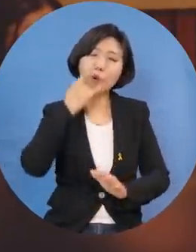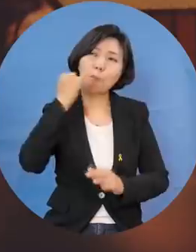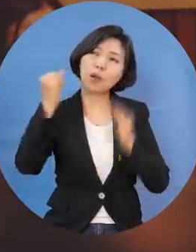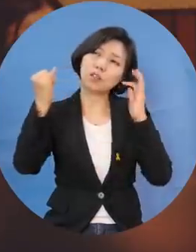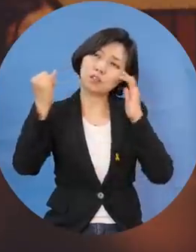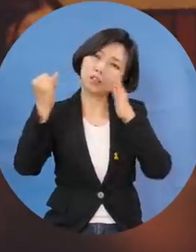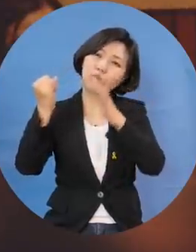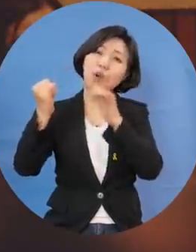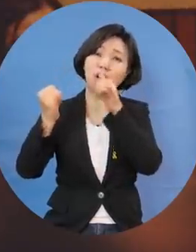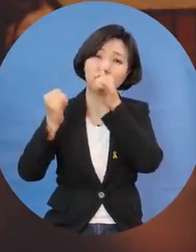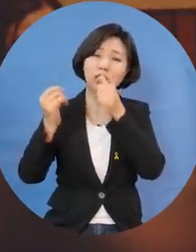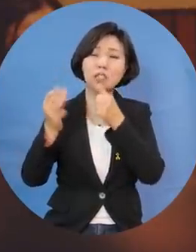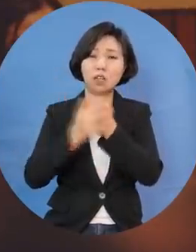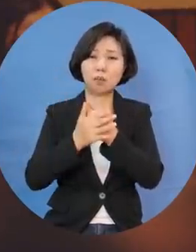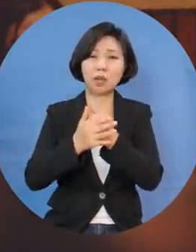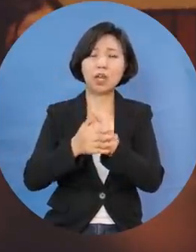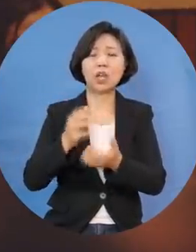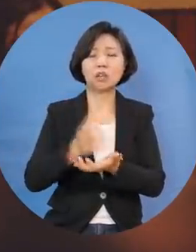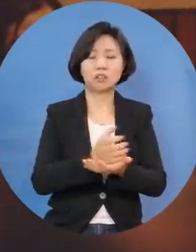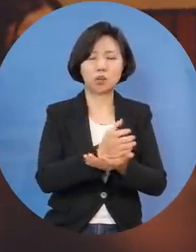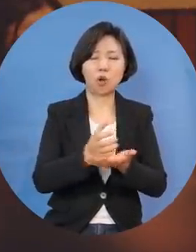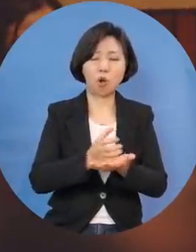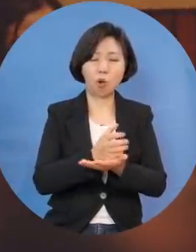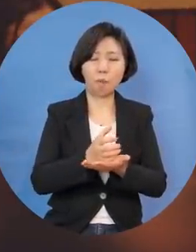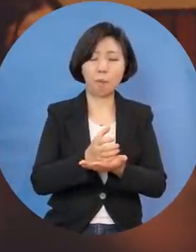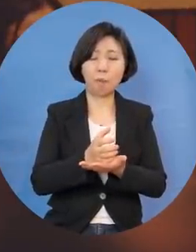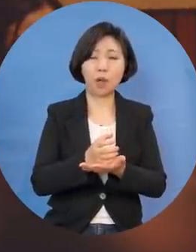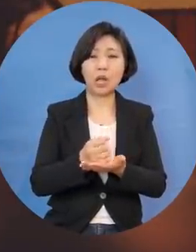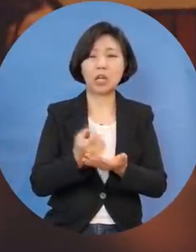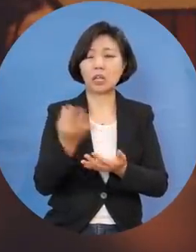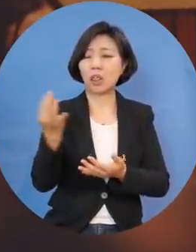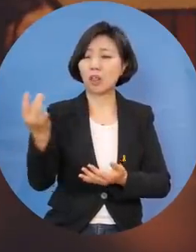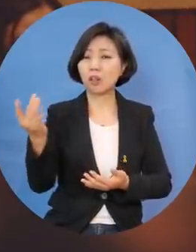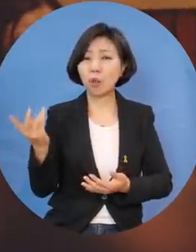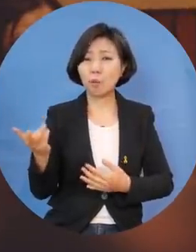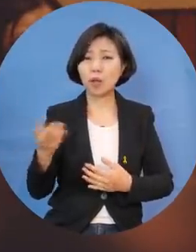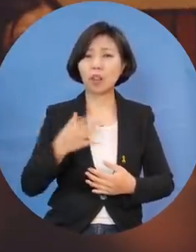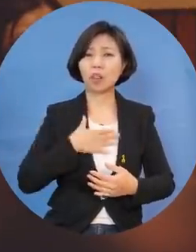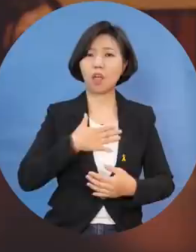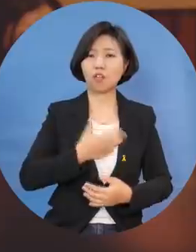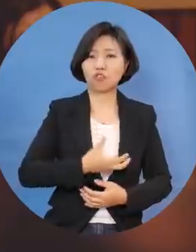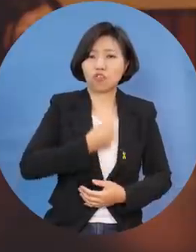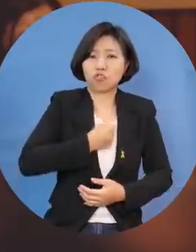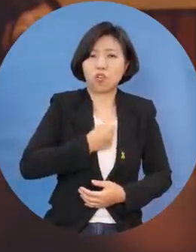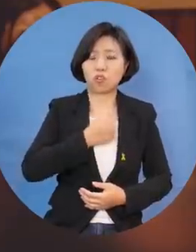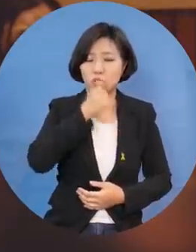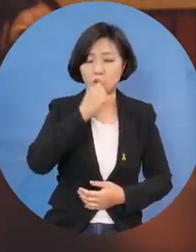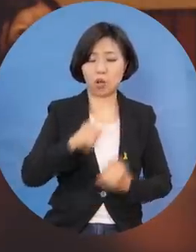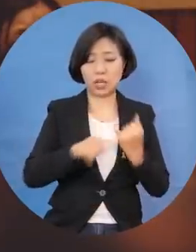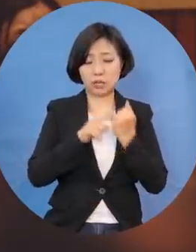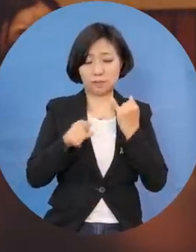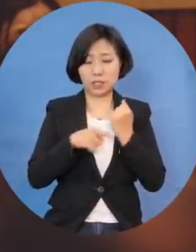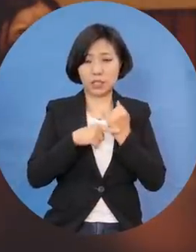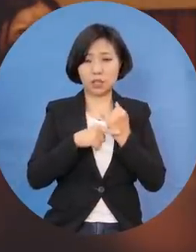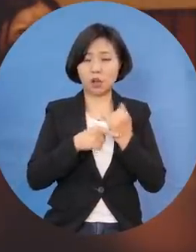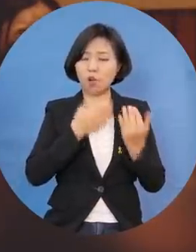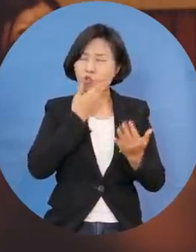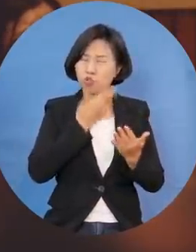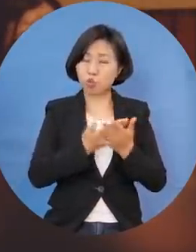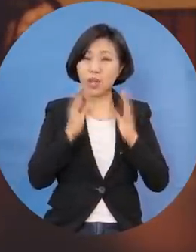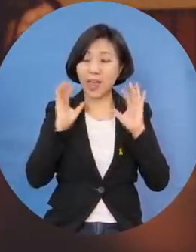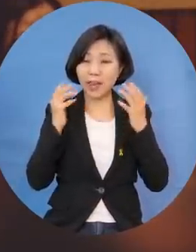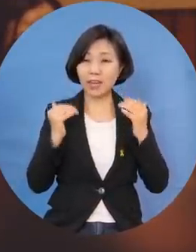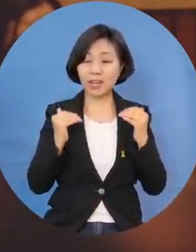그리워했기 때문에 그러한 점괘는 제 트라우마를 건드렸습니다. 어쨌거나 지금은 이렇게 뱃속에 소중한